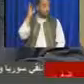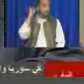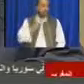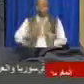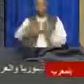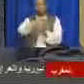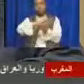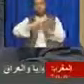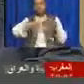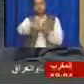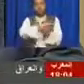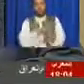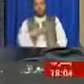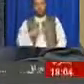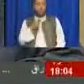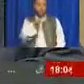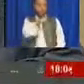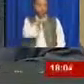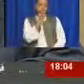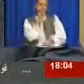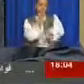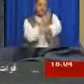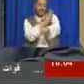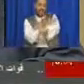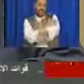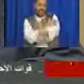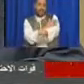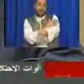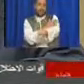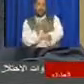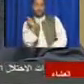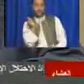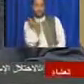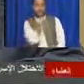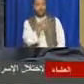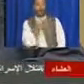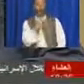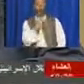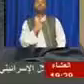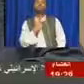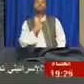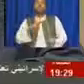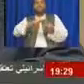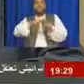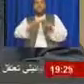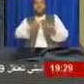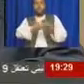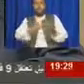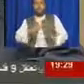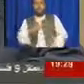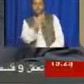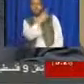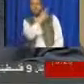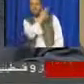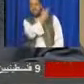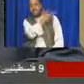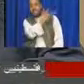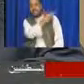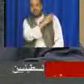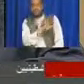يسمعون بمشكله في اي مكان يذهبون اليها ويتحملون مشاق السفر هكذا طواعيه الله عز الاجر